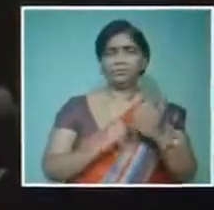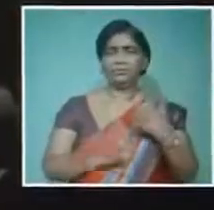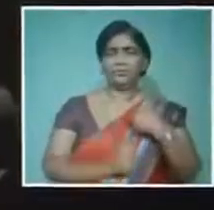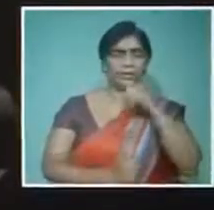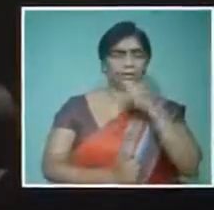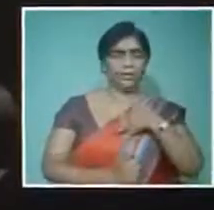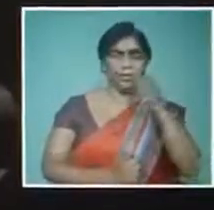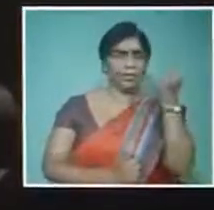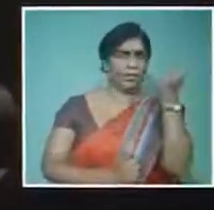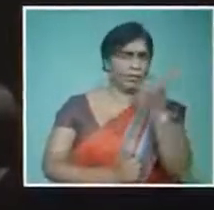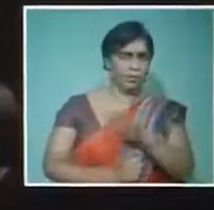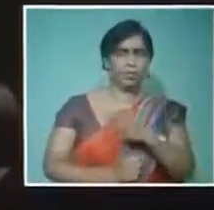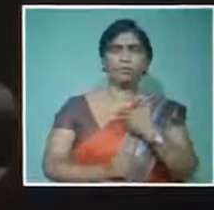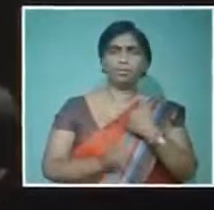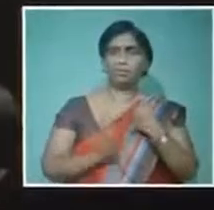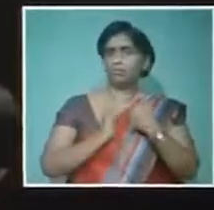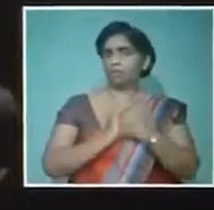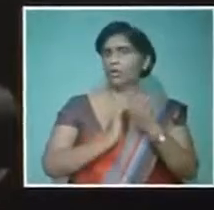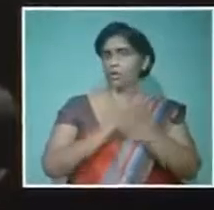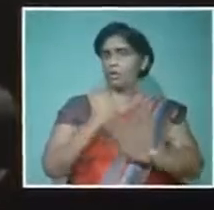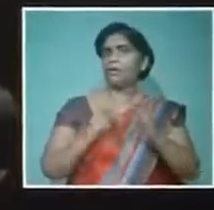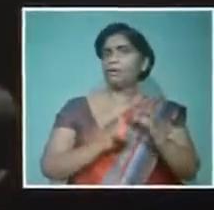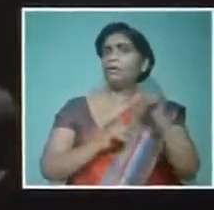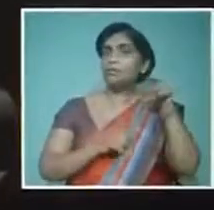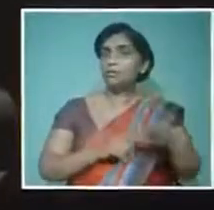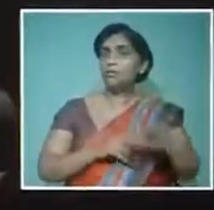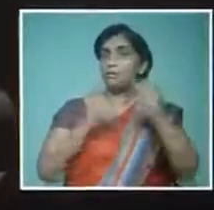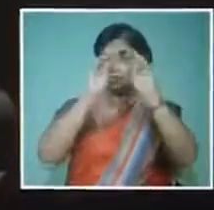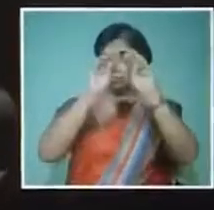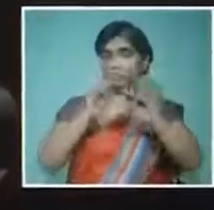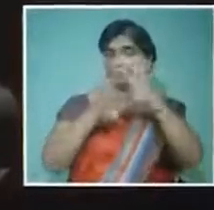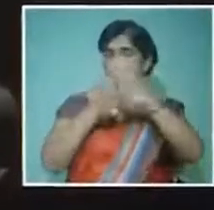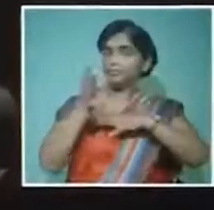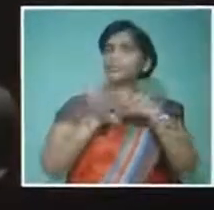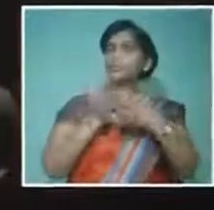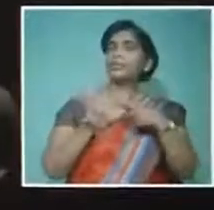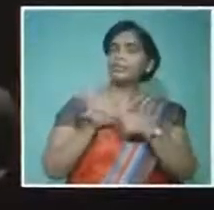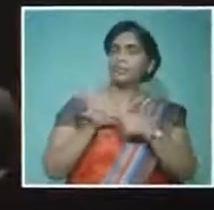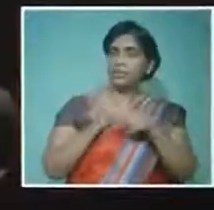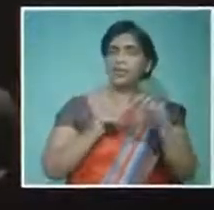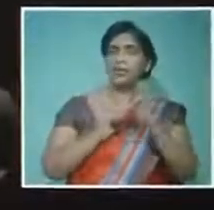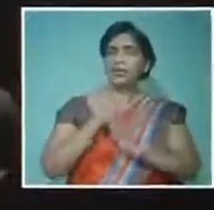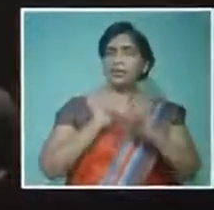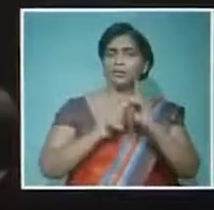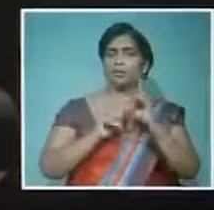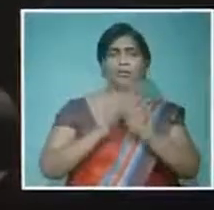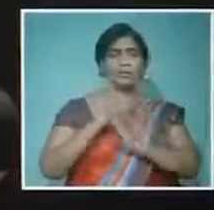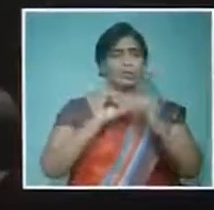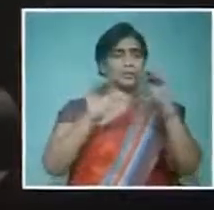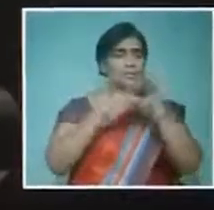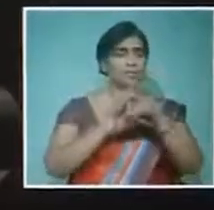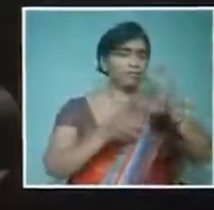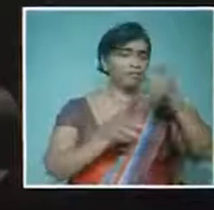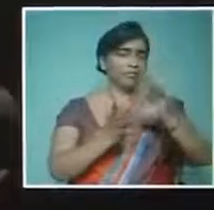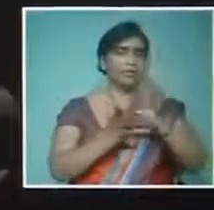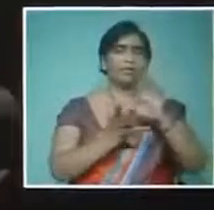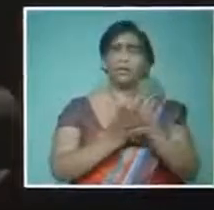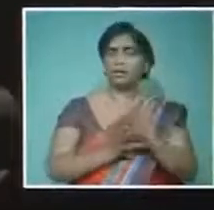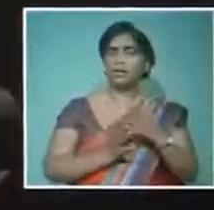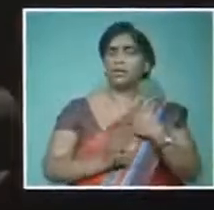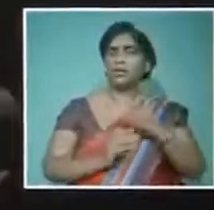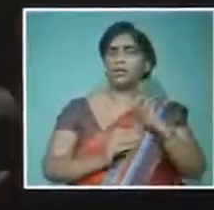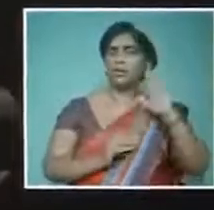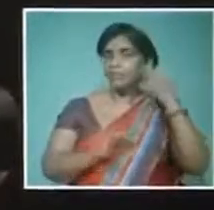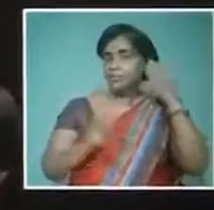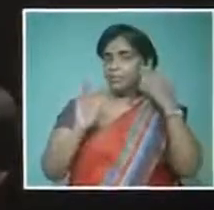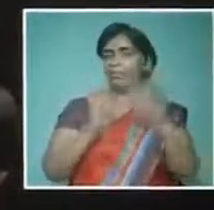இந்த அரசாங்கம் இந்த வரவு செலவு திட்டம் இந்த அமைச்சர்கள் தீர்மானங்களை பொறிமுறை விசேட பொறிமுறை மூலமாக மலைய மக்களுக்கு வழங்க வேண்டும்